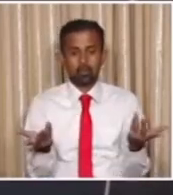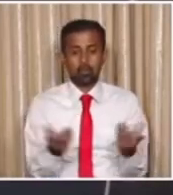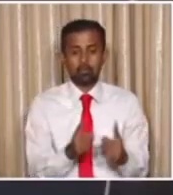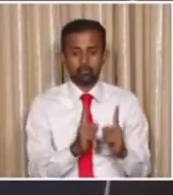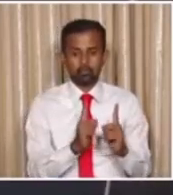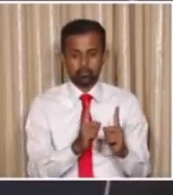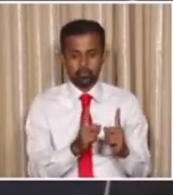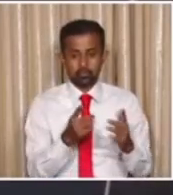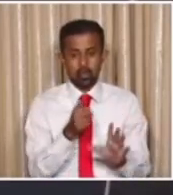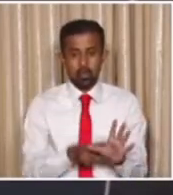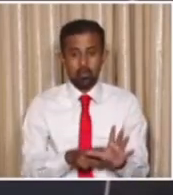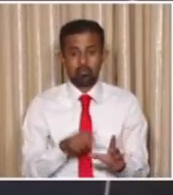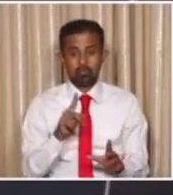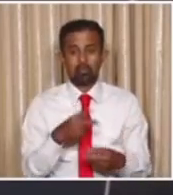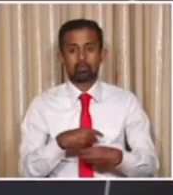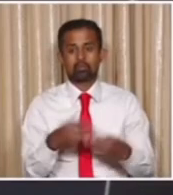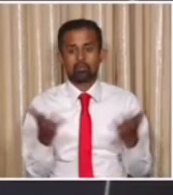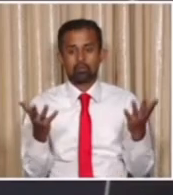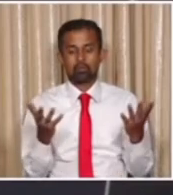අල්ලගෙන ඉඳලා අවුරුදු දෙකක් අතෑරියා.